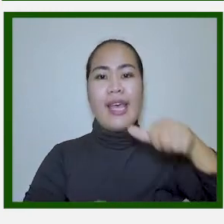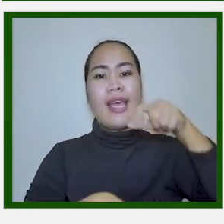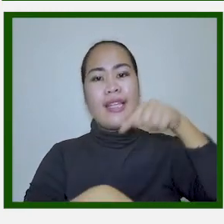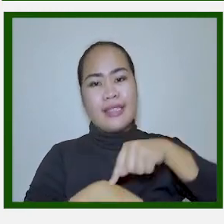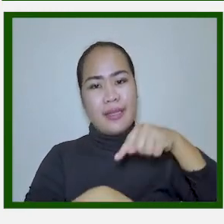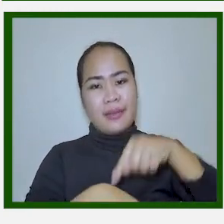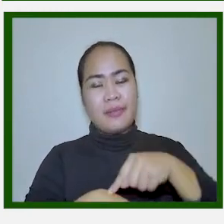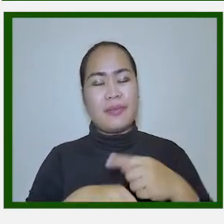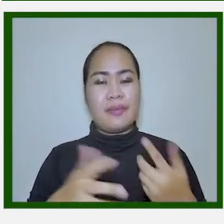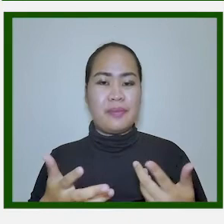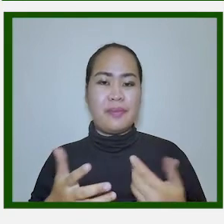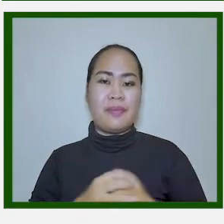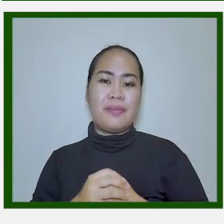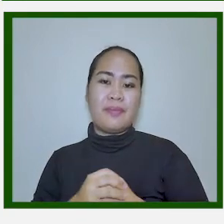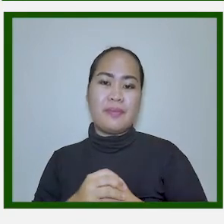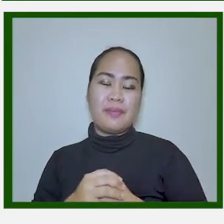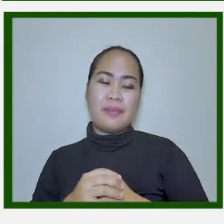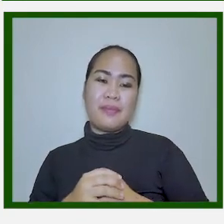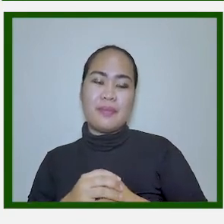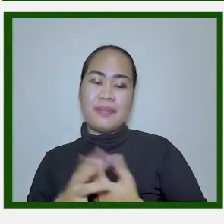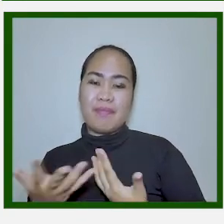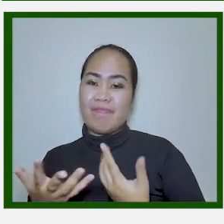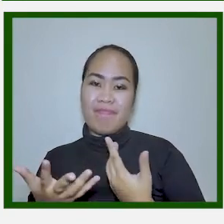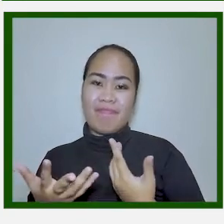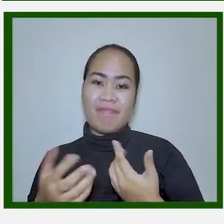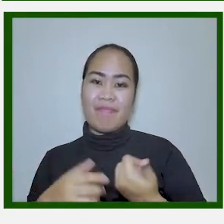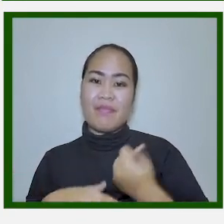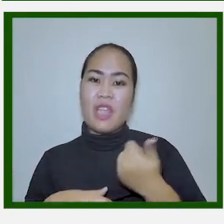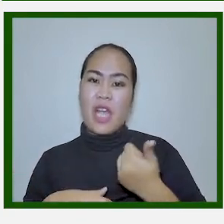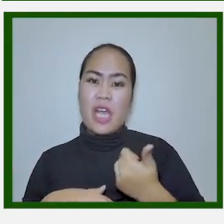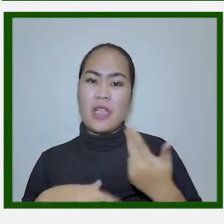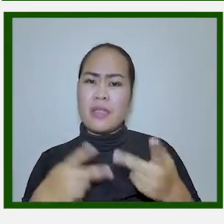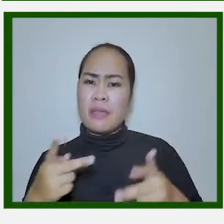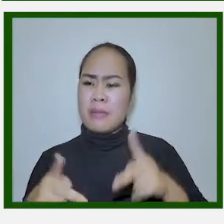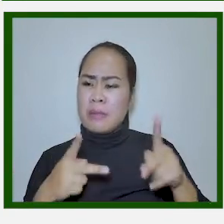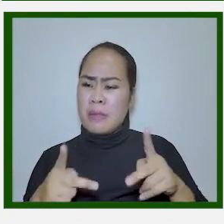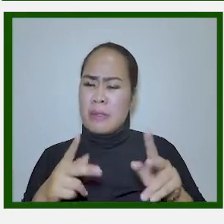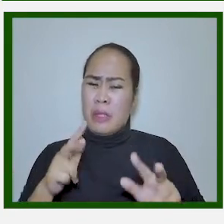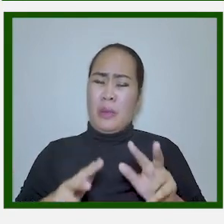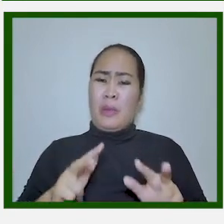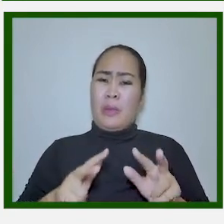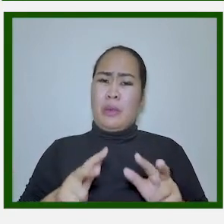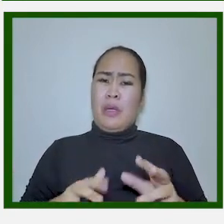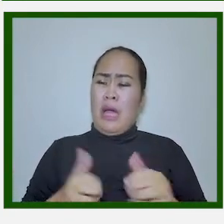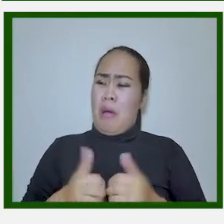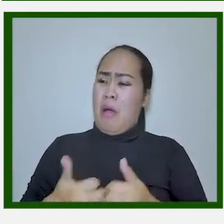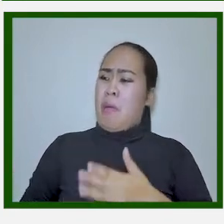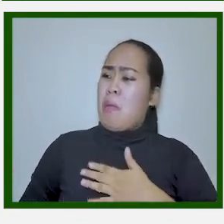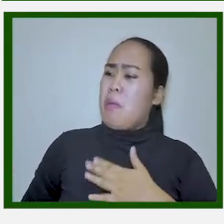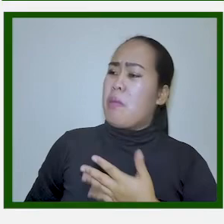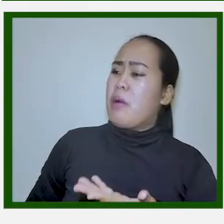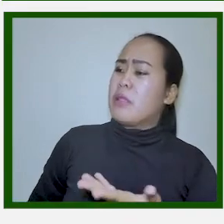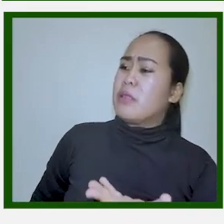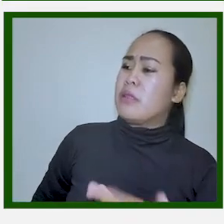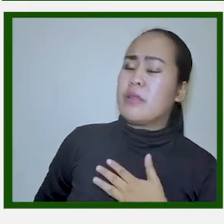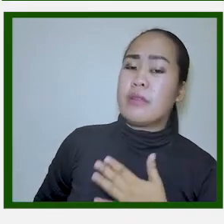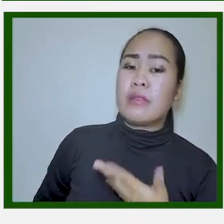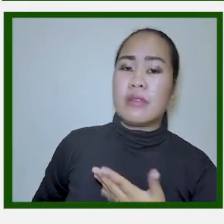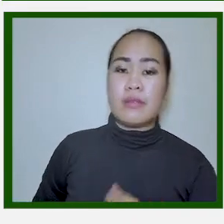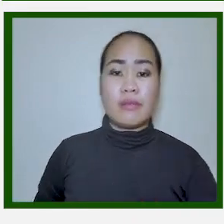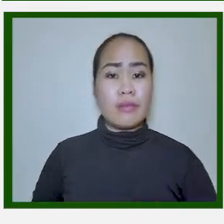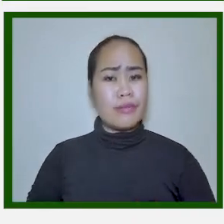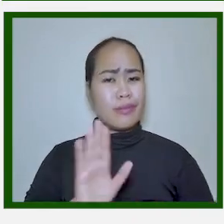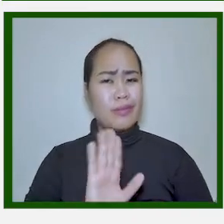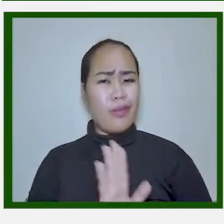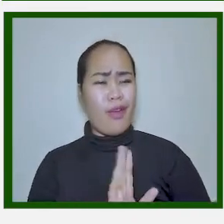iba ho kasi medyo nagpapanik na, oh, asan nyo sa akin, ah, ganyan. Huwag kayong mag-alala, di ba? Kalma lang, kalma lang. Lahat